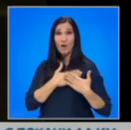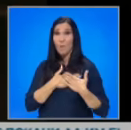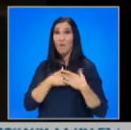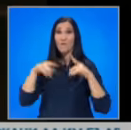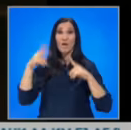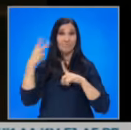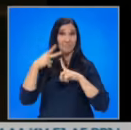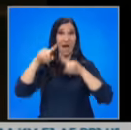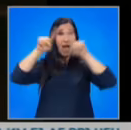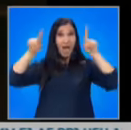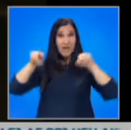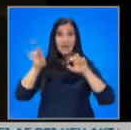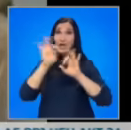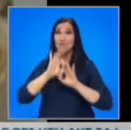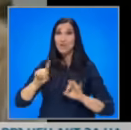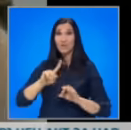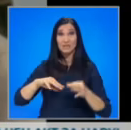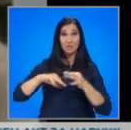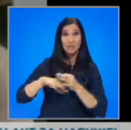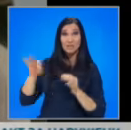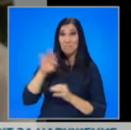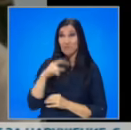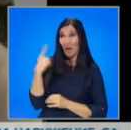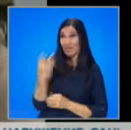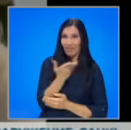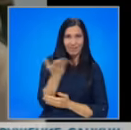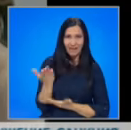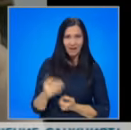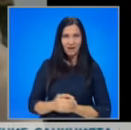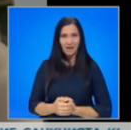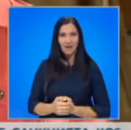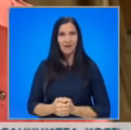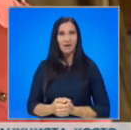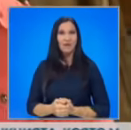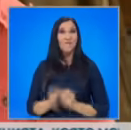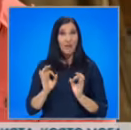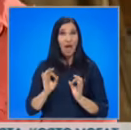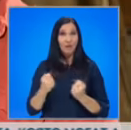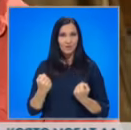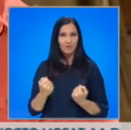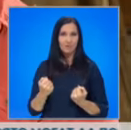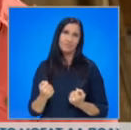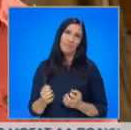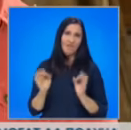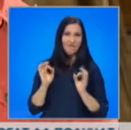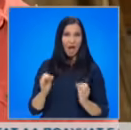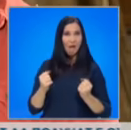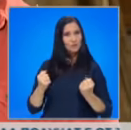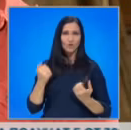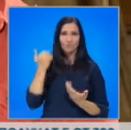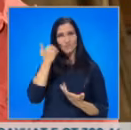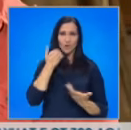екрана и никога да не се ожениш за нито една от тях. Не, в реалния живот. В реалния живот?